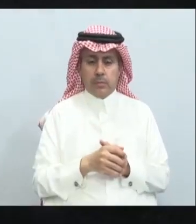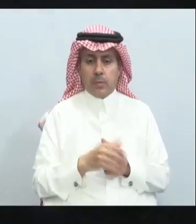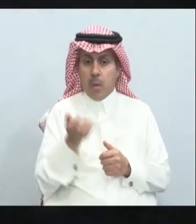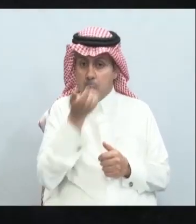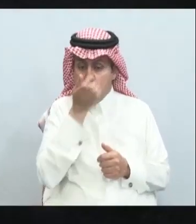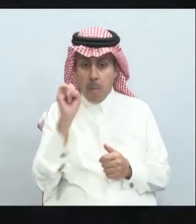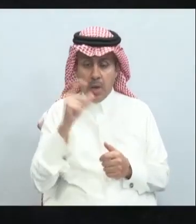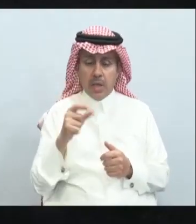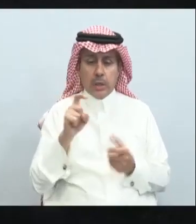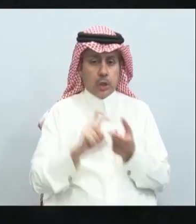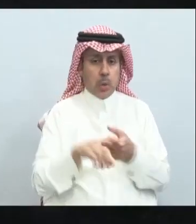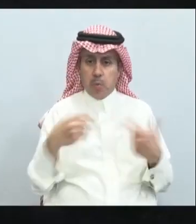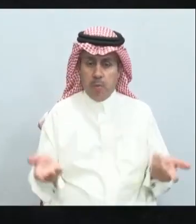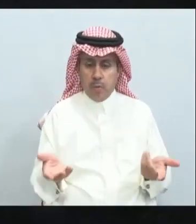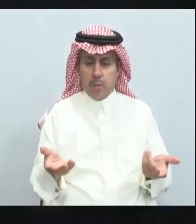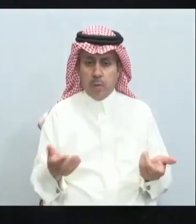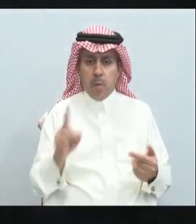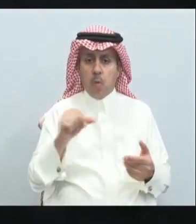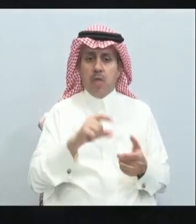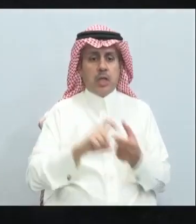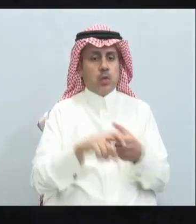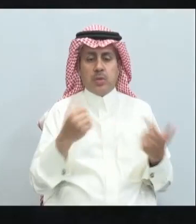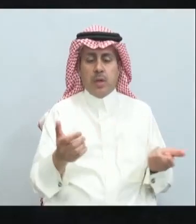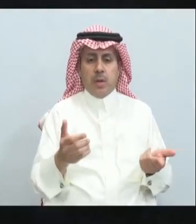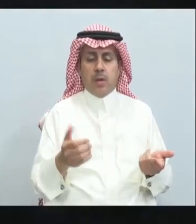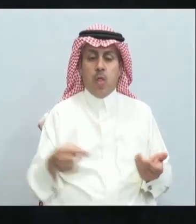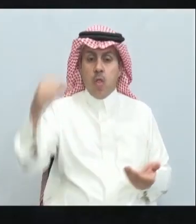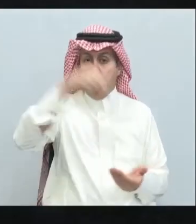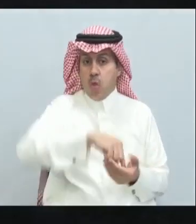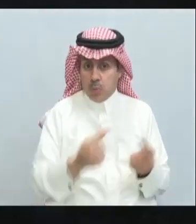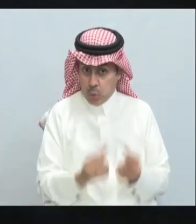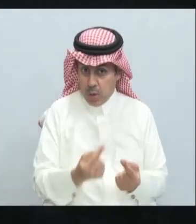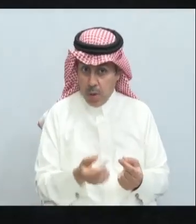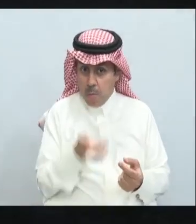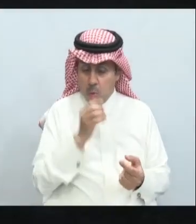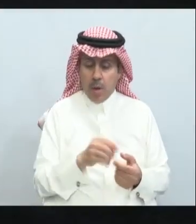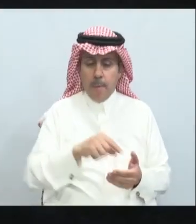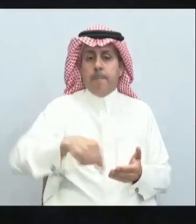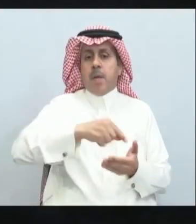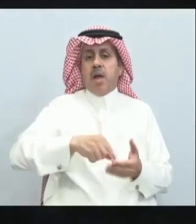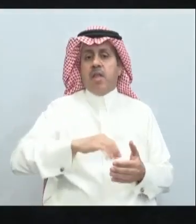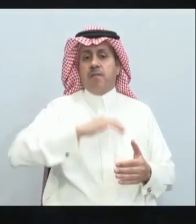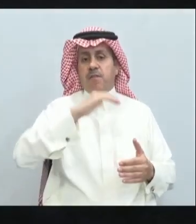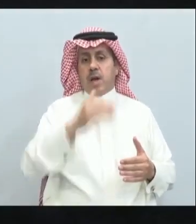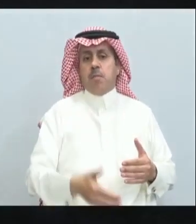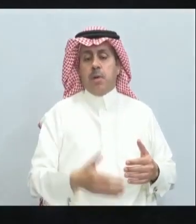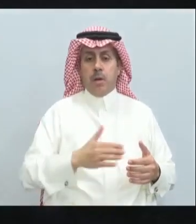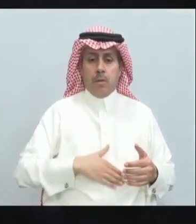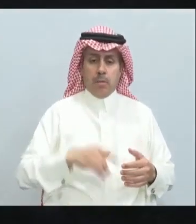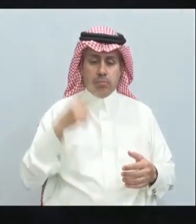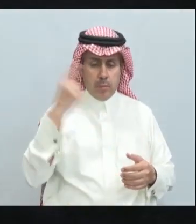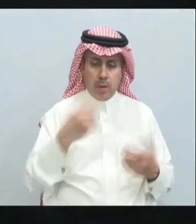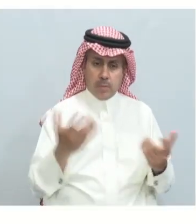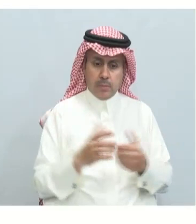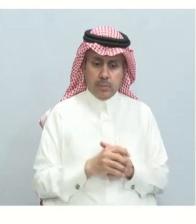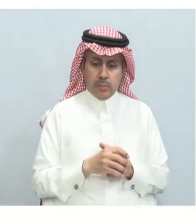النطفه ليست من الزوج البويضه ليست منها ثم زرع فيها ماء رجل وبويضه امراه ليست منها وهذ